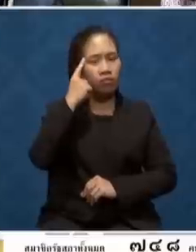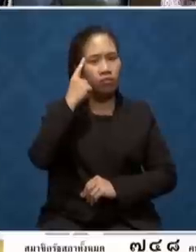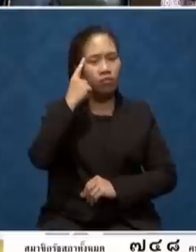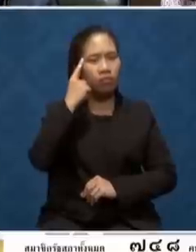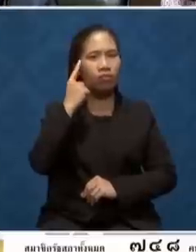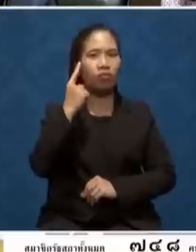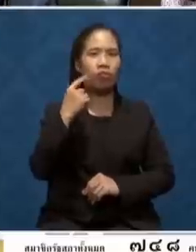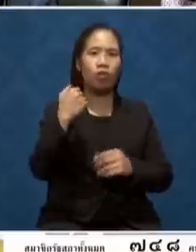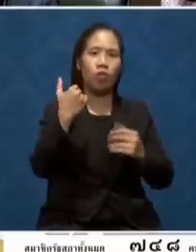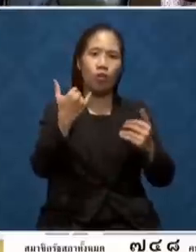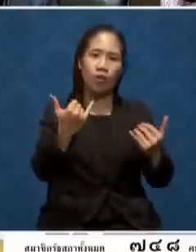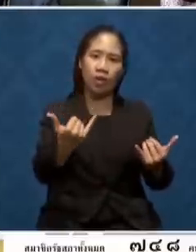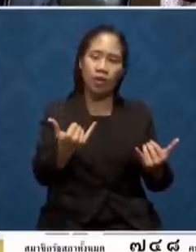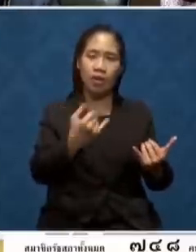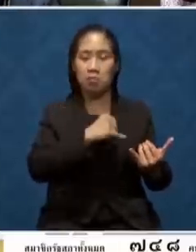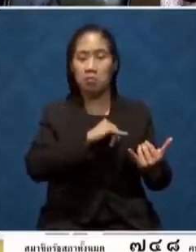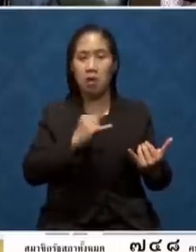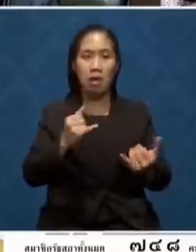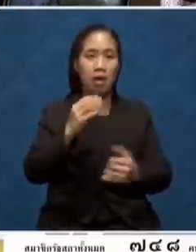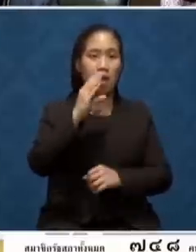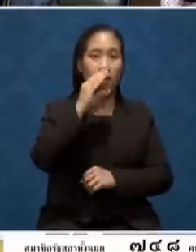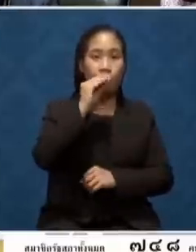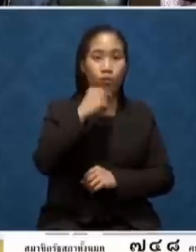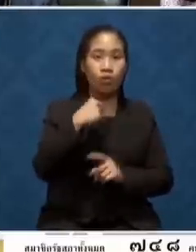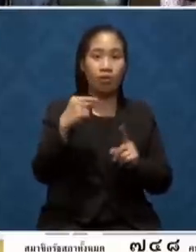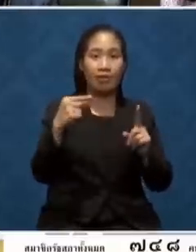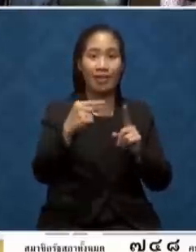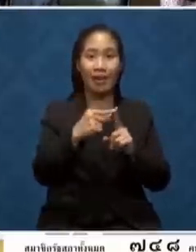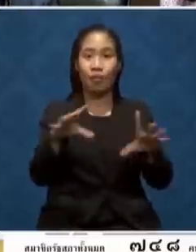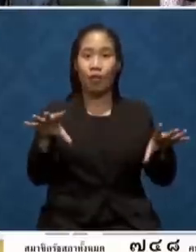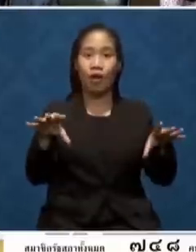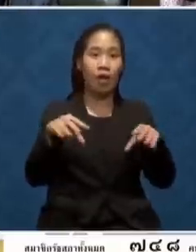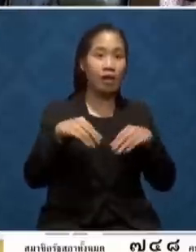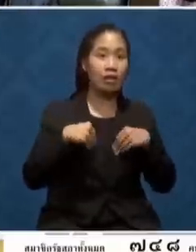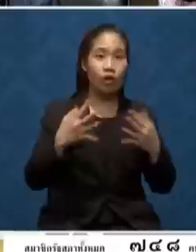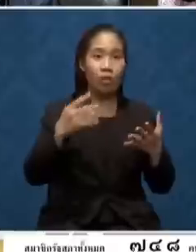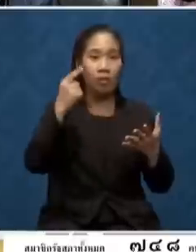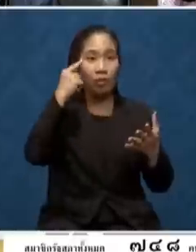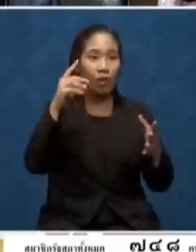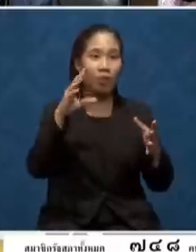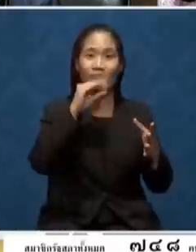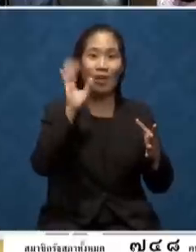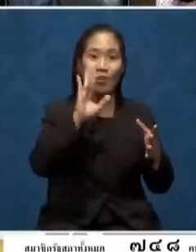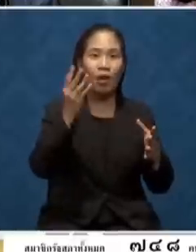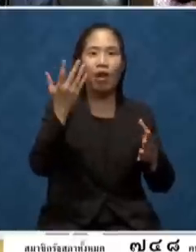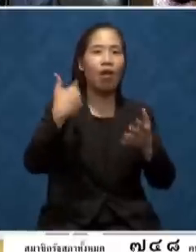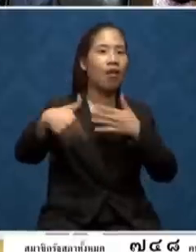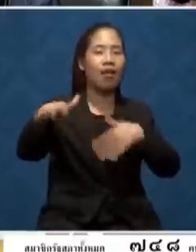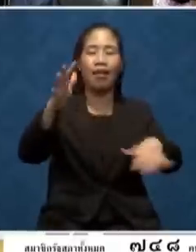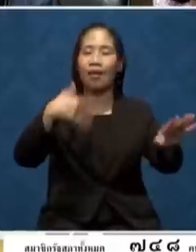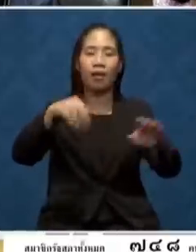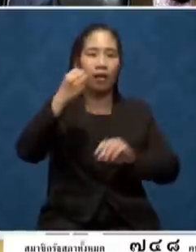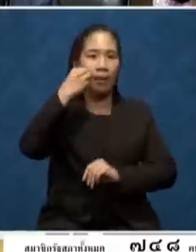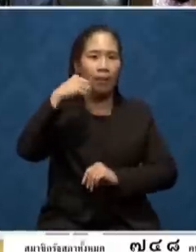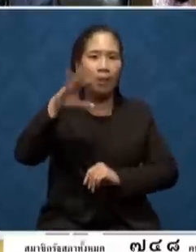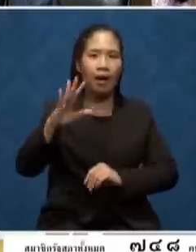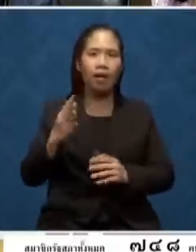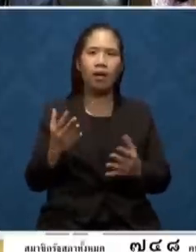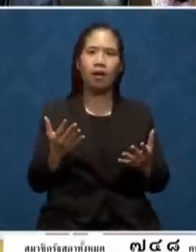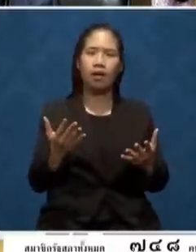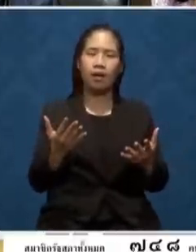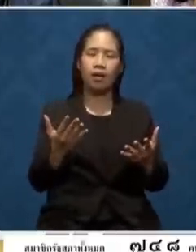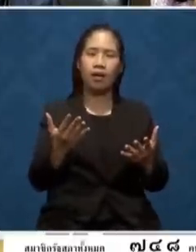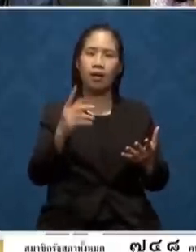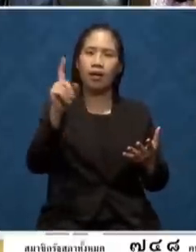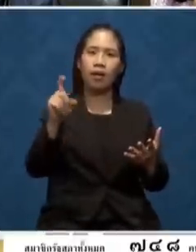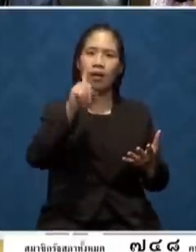วันนี้อาจจะไม่ได้พูดแม้แต่คำว่าเห็นชอบแล้วก็แยกย้ายกันไปแต่ว่าก็เกิด